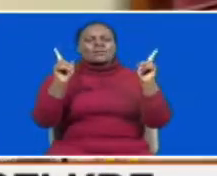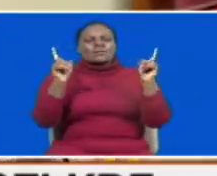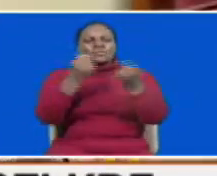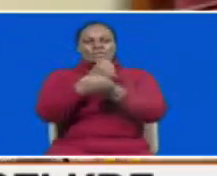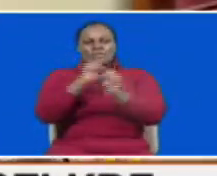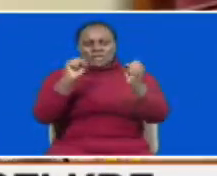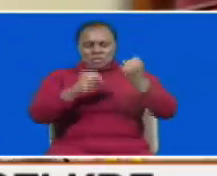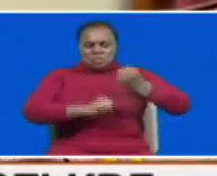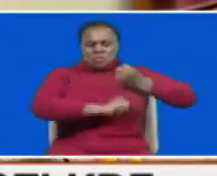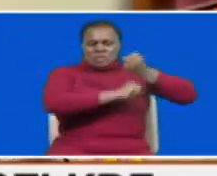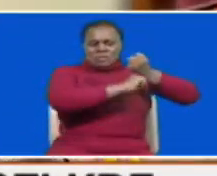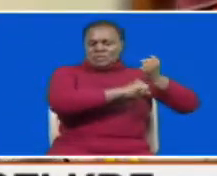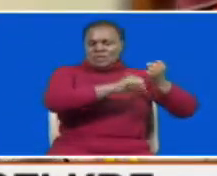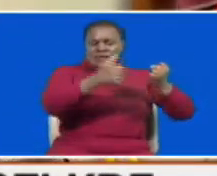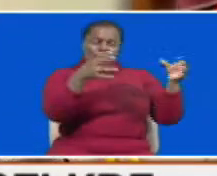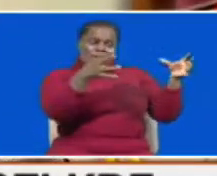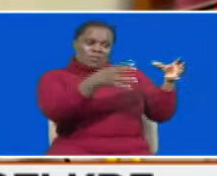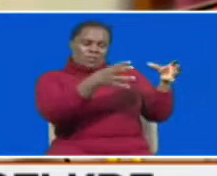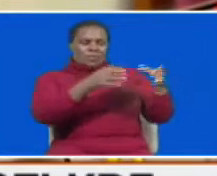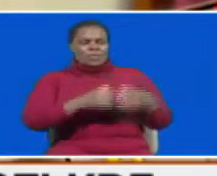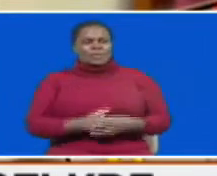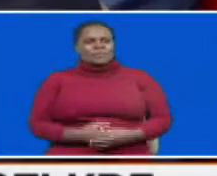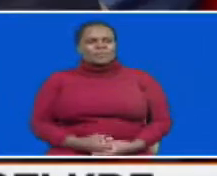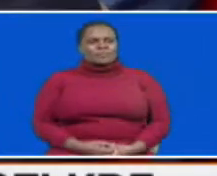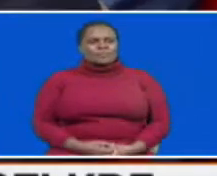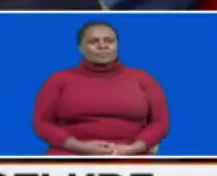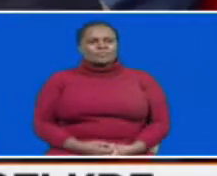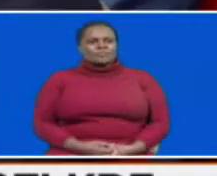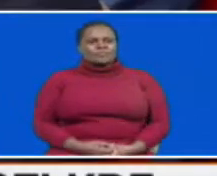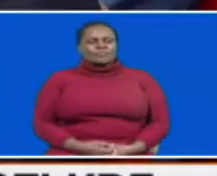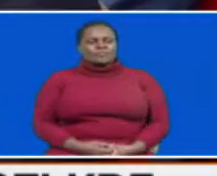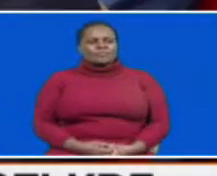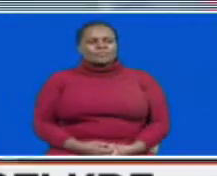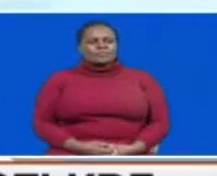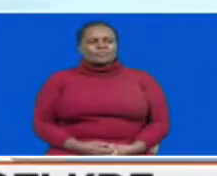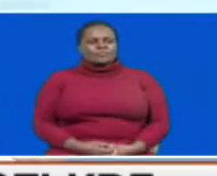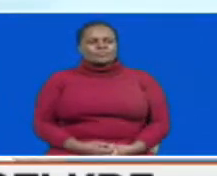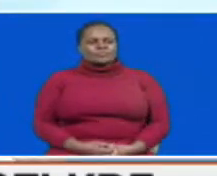kura za urais kuegemea mrengo fulani. Shadrack Miti, KTN News.